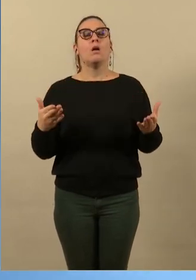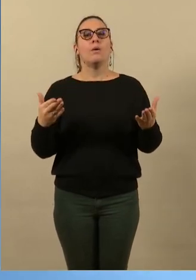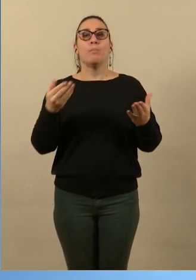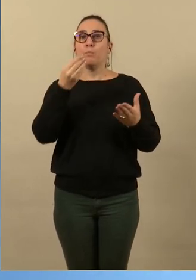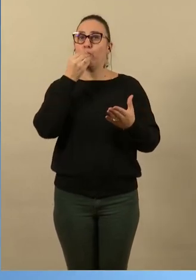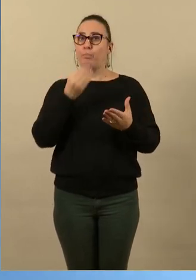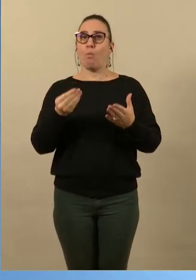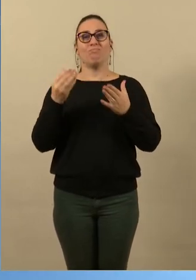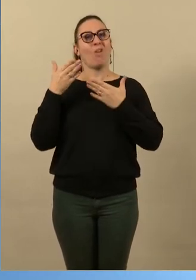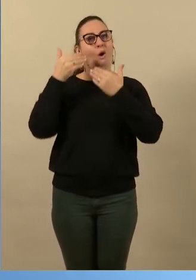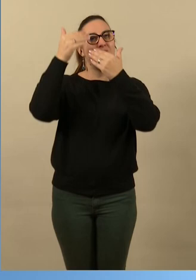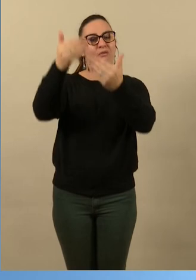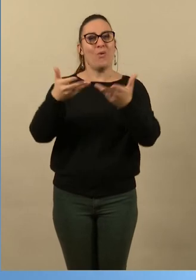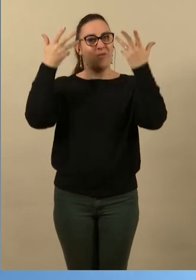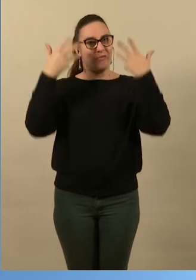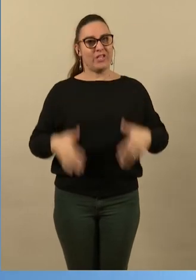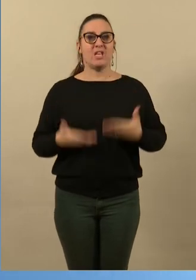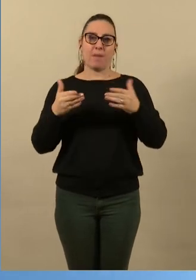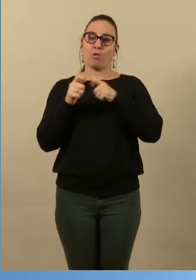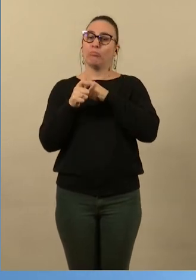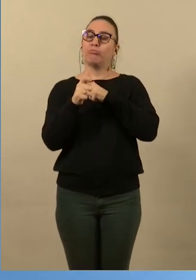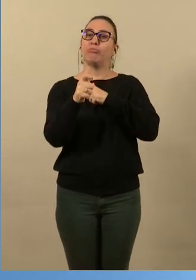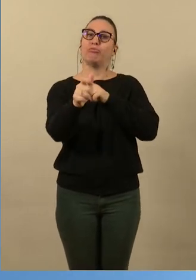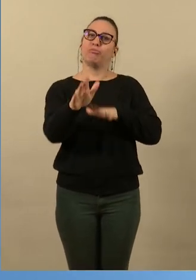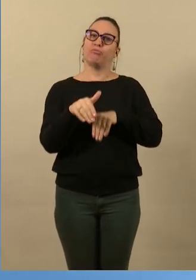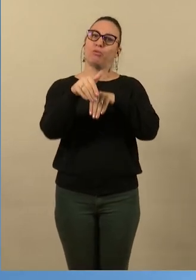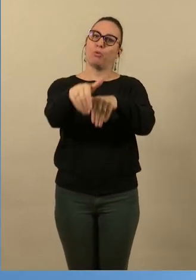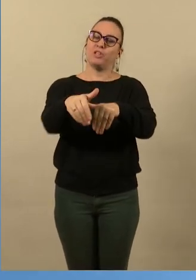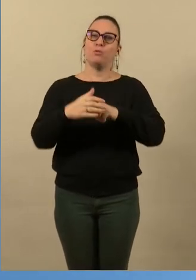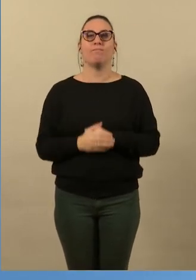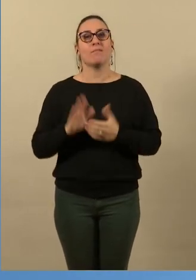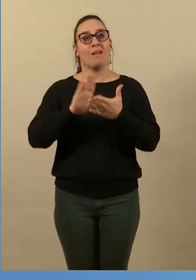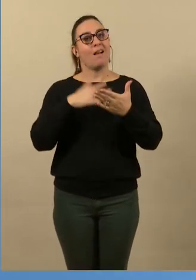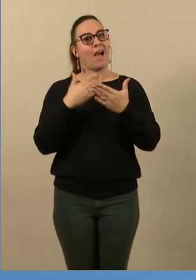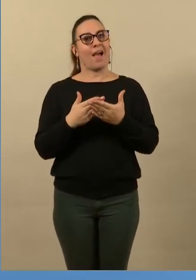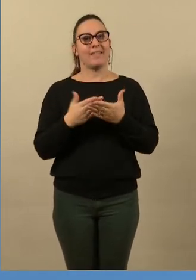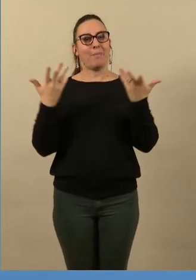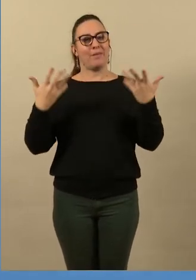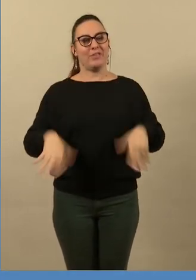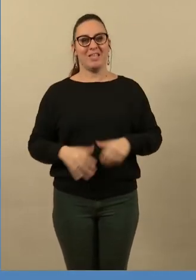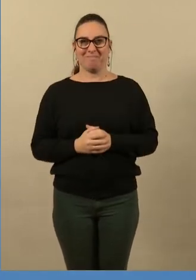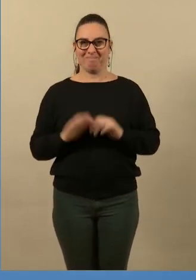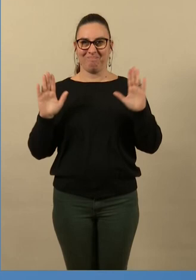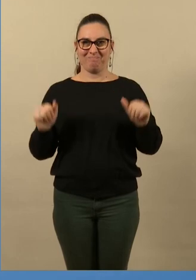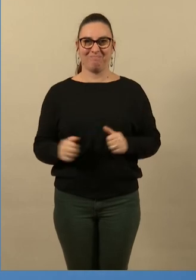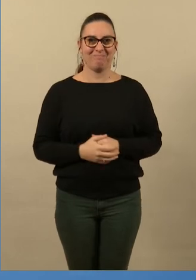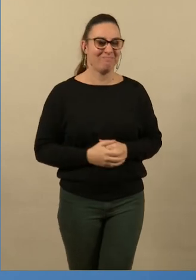avec les vœux nous passons à la délibération numéro 8 et au aux